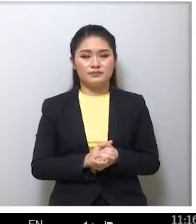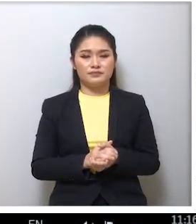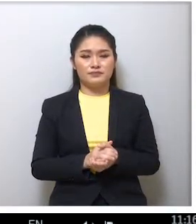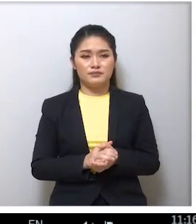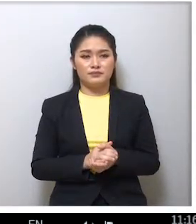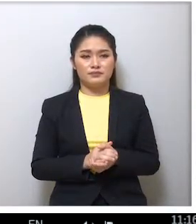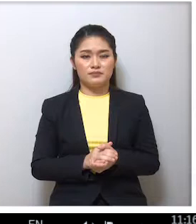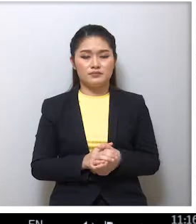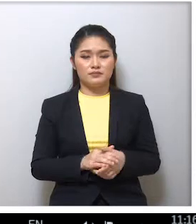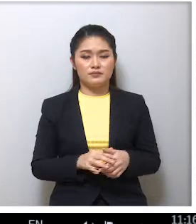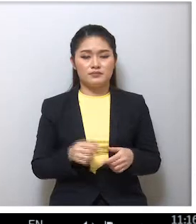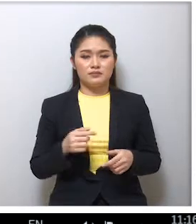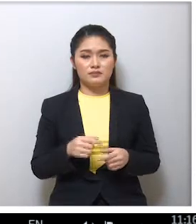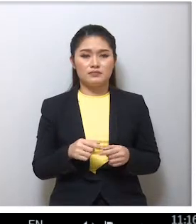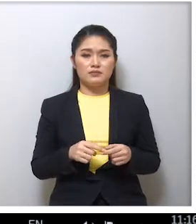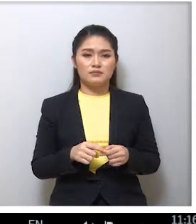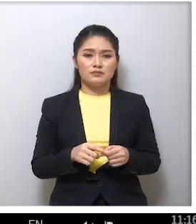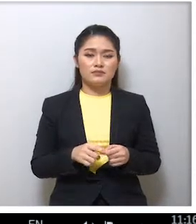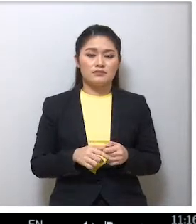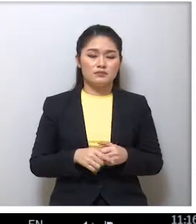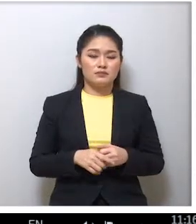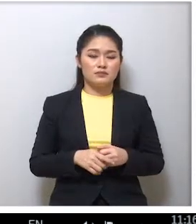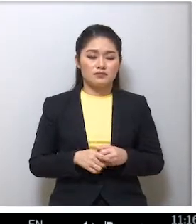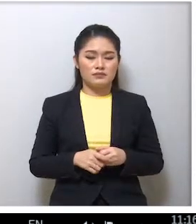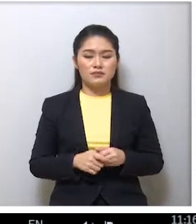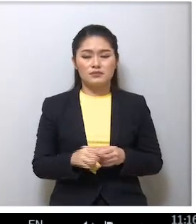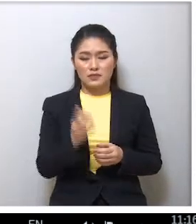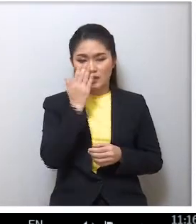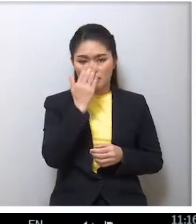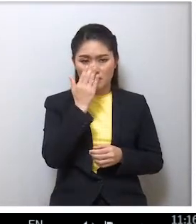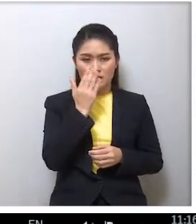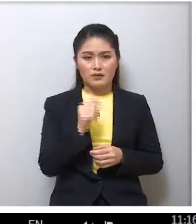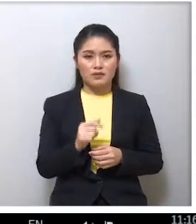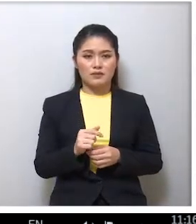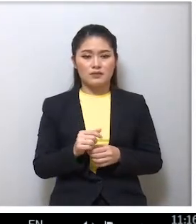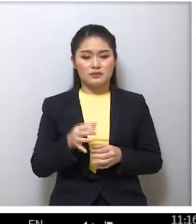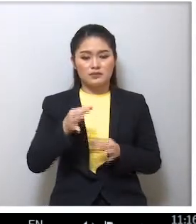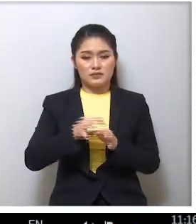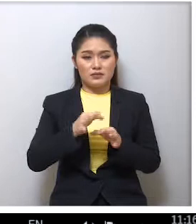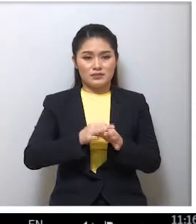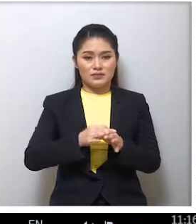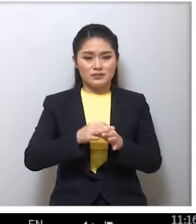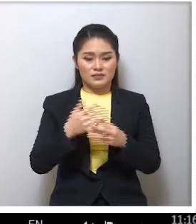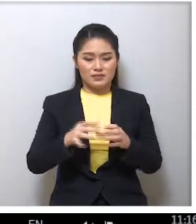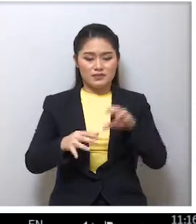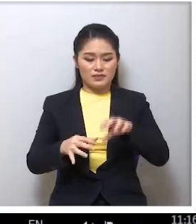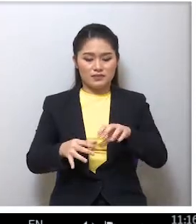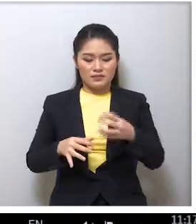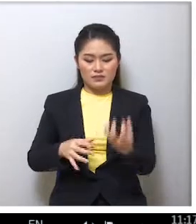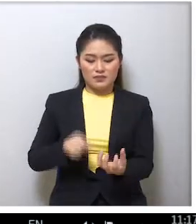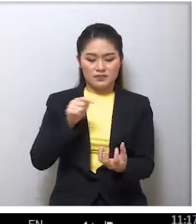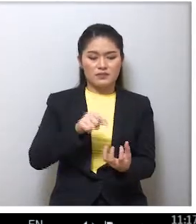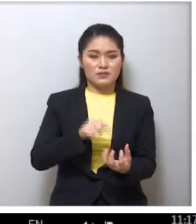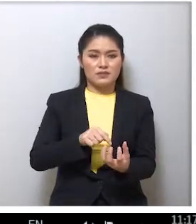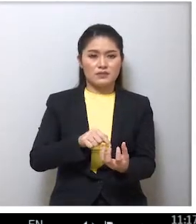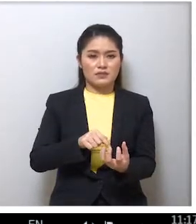โพลีคลิกด้านหน้านะครับแล้วก็คลิกด้านหลังคลิกไปด้านหลังนะครับกด